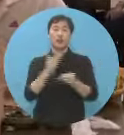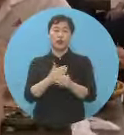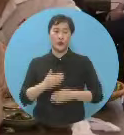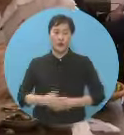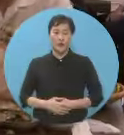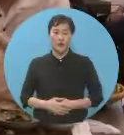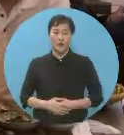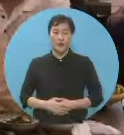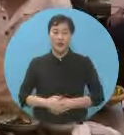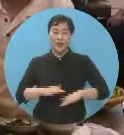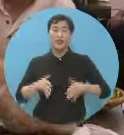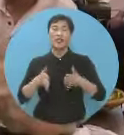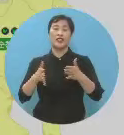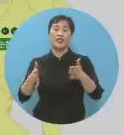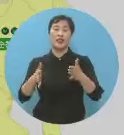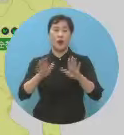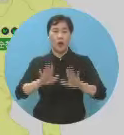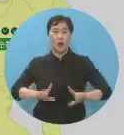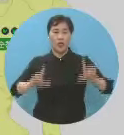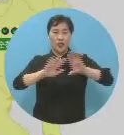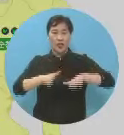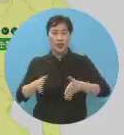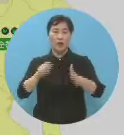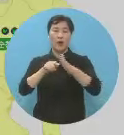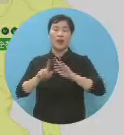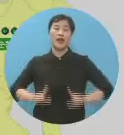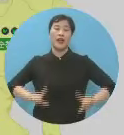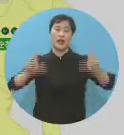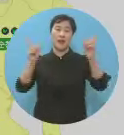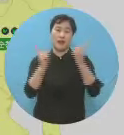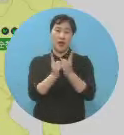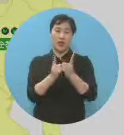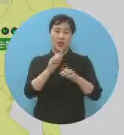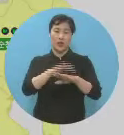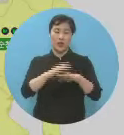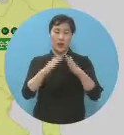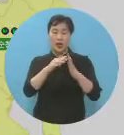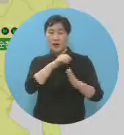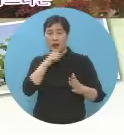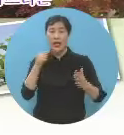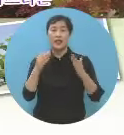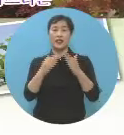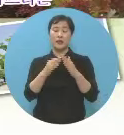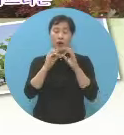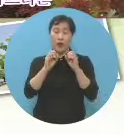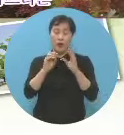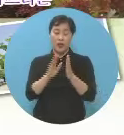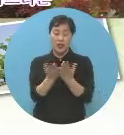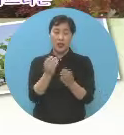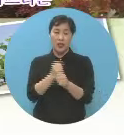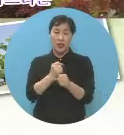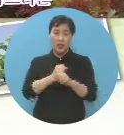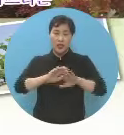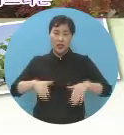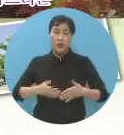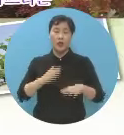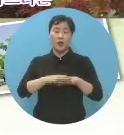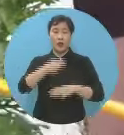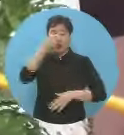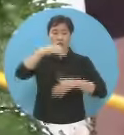전라남도는 올해 전라도 방문의 해를 맞아 농가 맛집 홍보 책자를 만들어 전남 농업기술원 누리집에 알리고